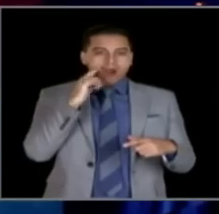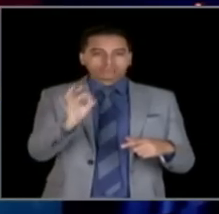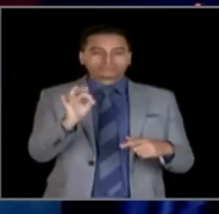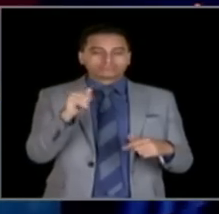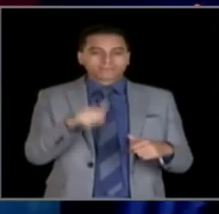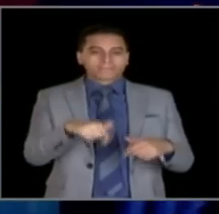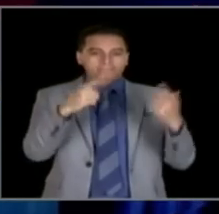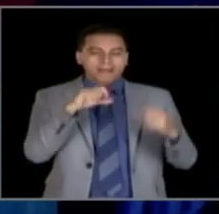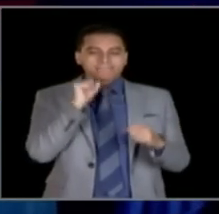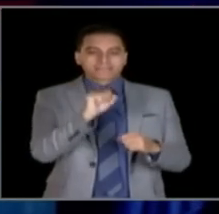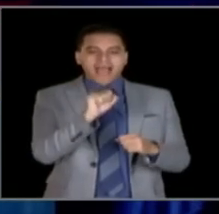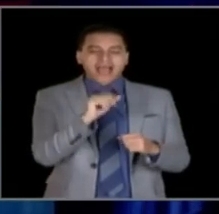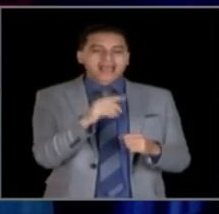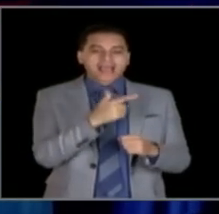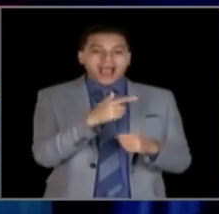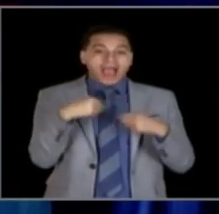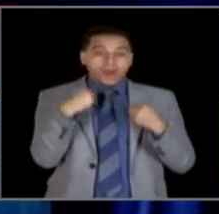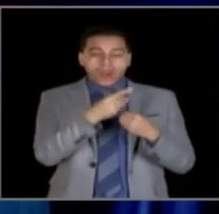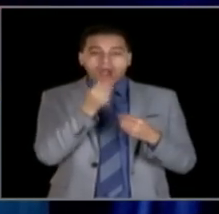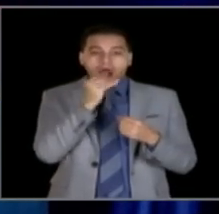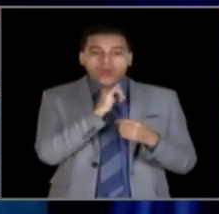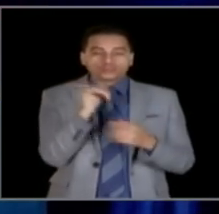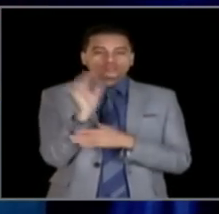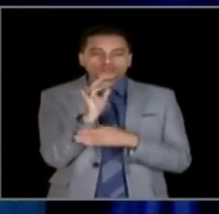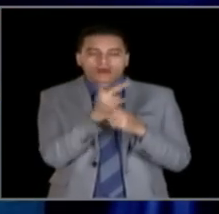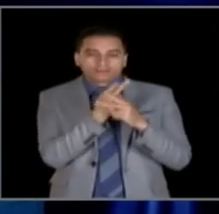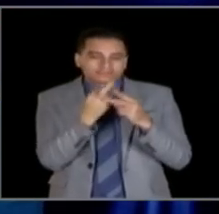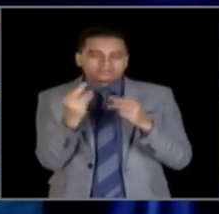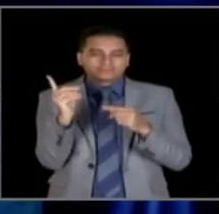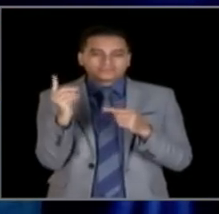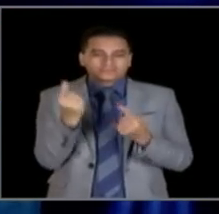من آكل العشب ومهدد بالانقراض،